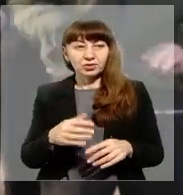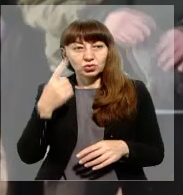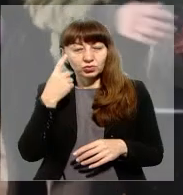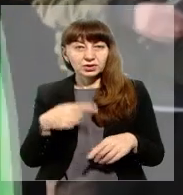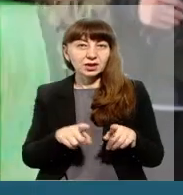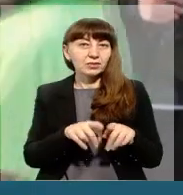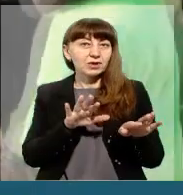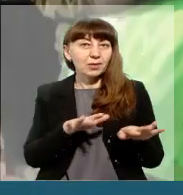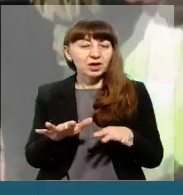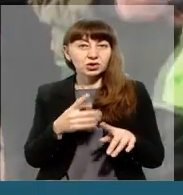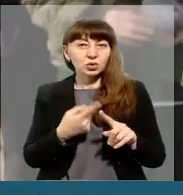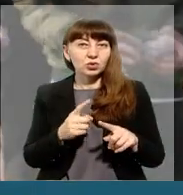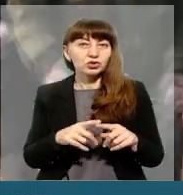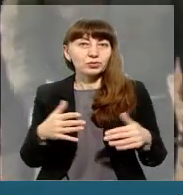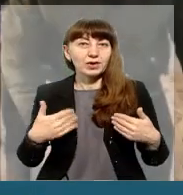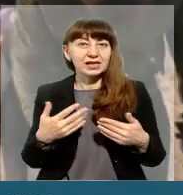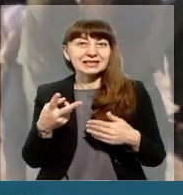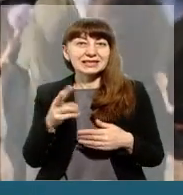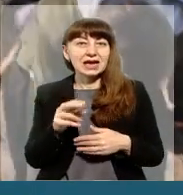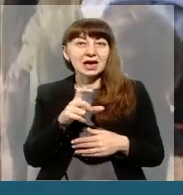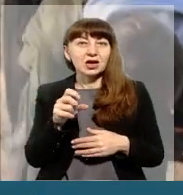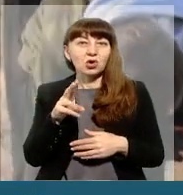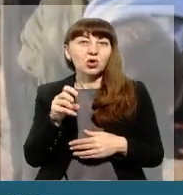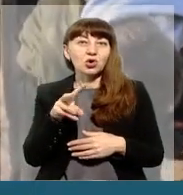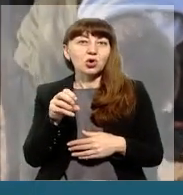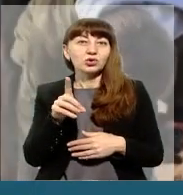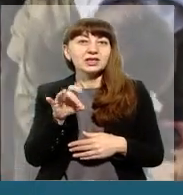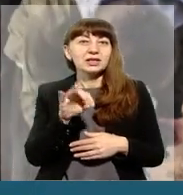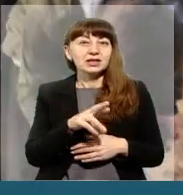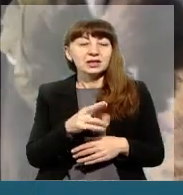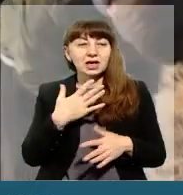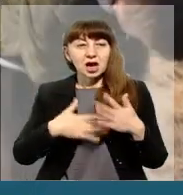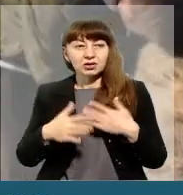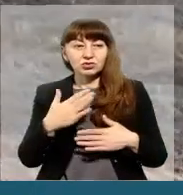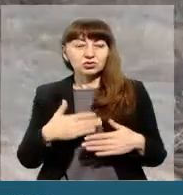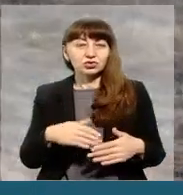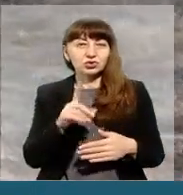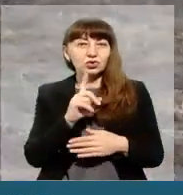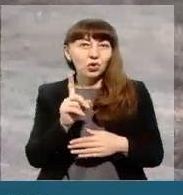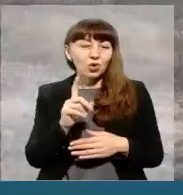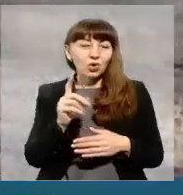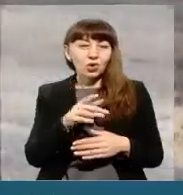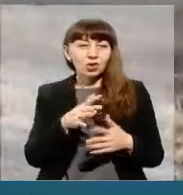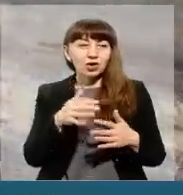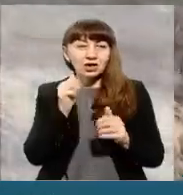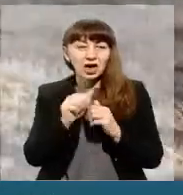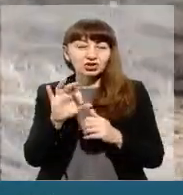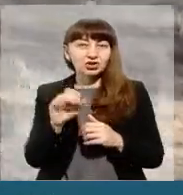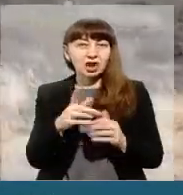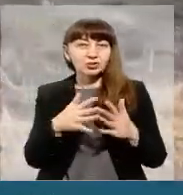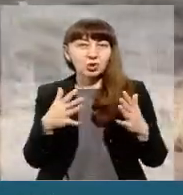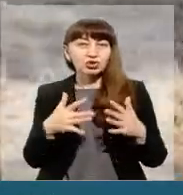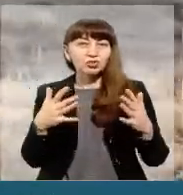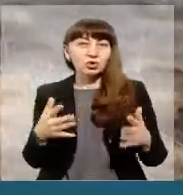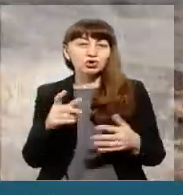жиналдық. Уақыт өте көңілді өтіп жатыр. Табиғатымызды қорғау біздің басты міндетіміз. Сенбілікке оқушылармен бірге